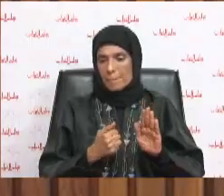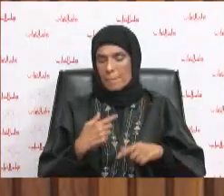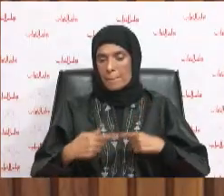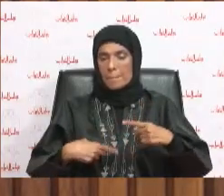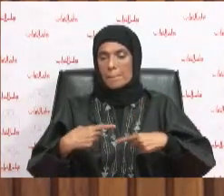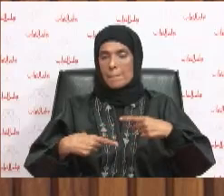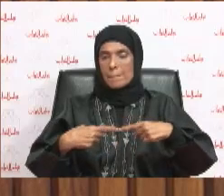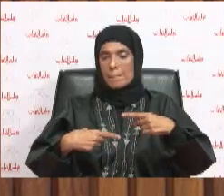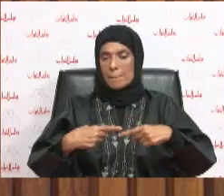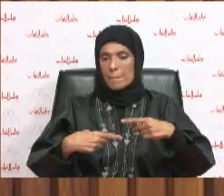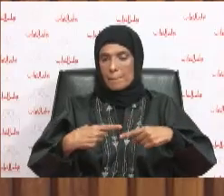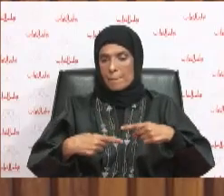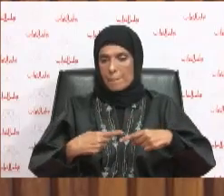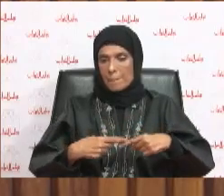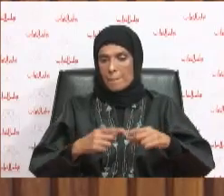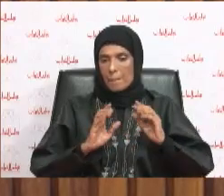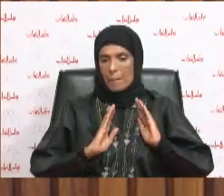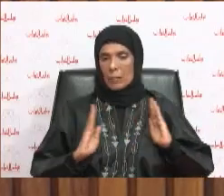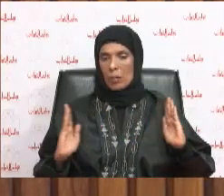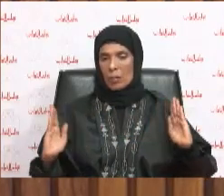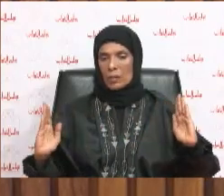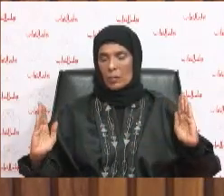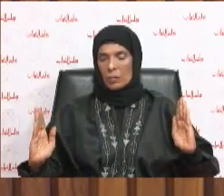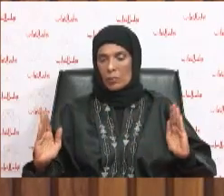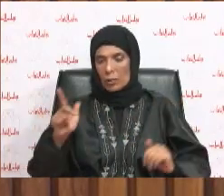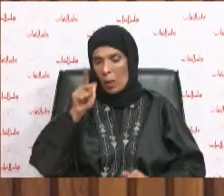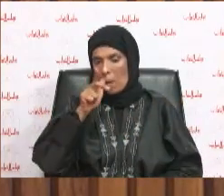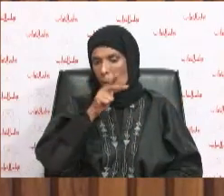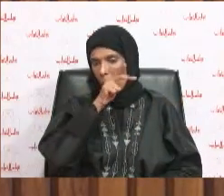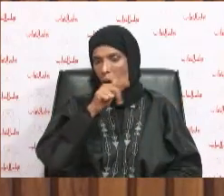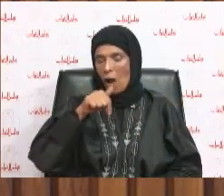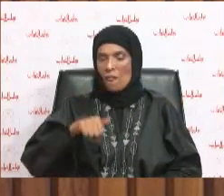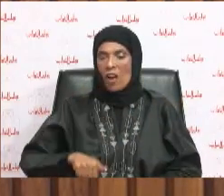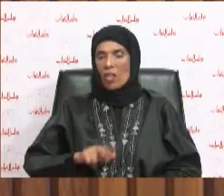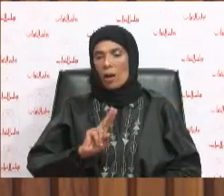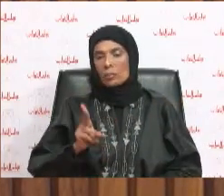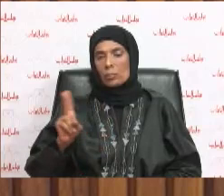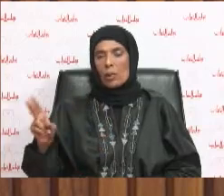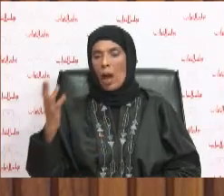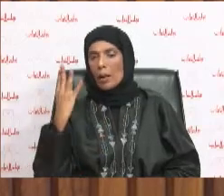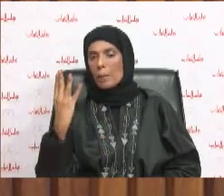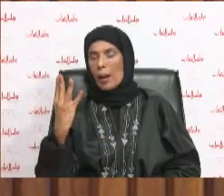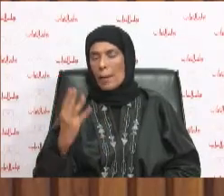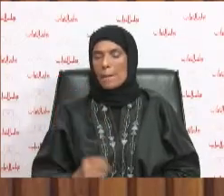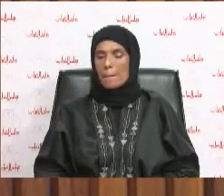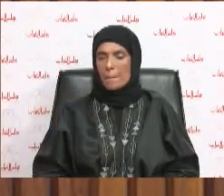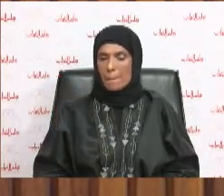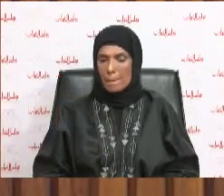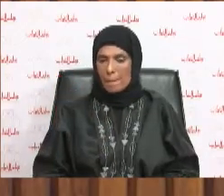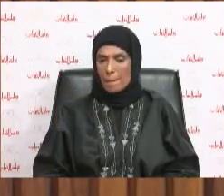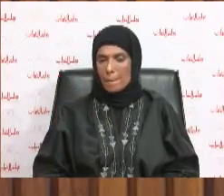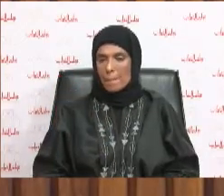استمرار الحظائر القانونية في مختلف المحافظات مثل ما تفضل أخونا الدكتور منير على وضعها